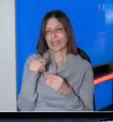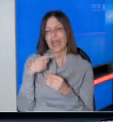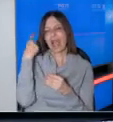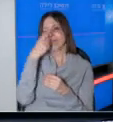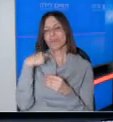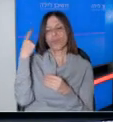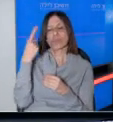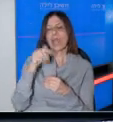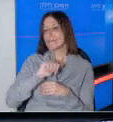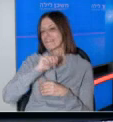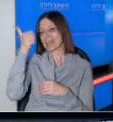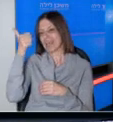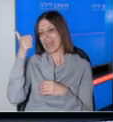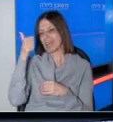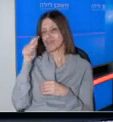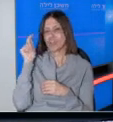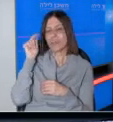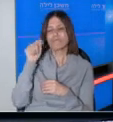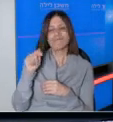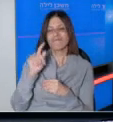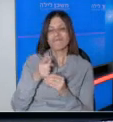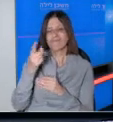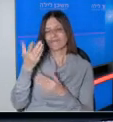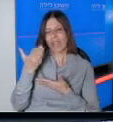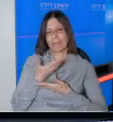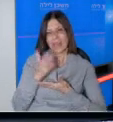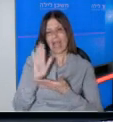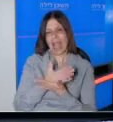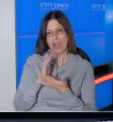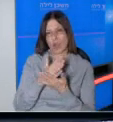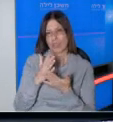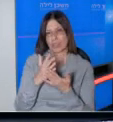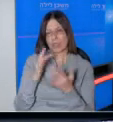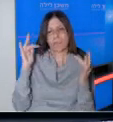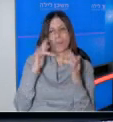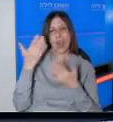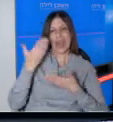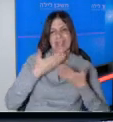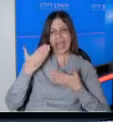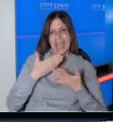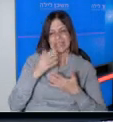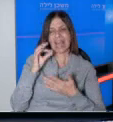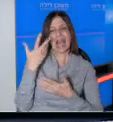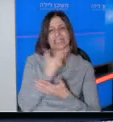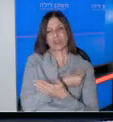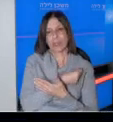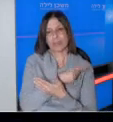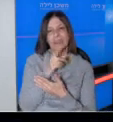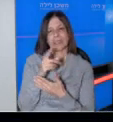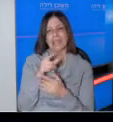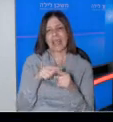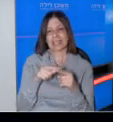הדמות הבחירה שהגיעה הכי רחוק בקבלת ההחלטות, אל מול היחס שלה כלפי החיסונים. זאת אומרת, יש לה, היא